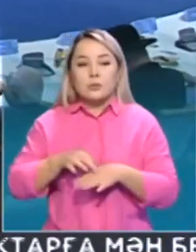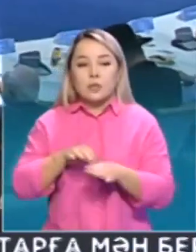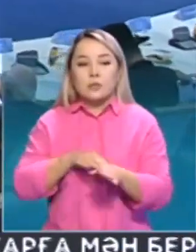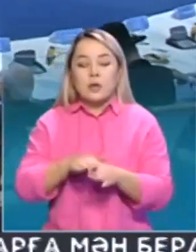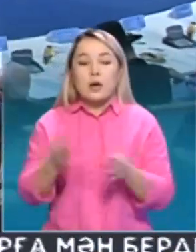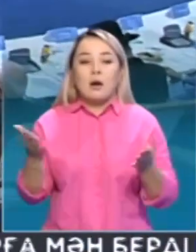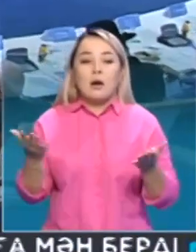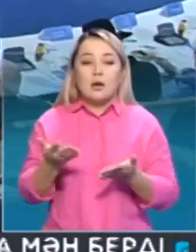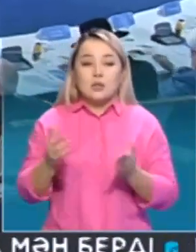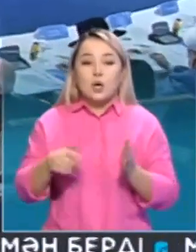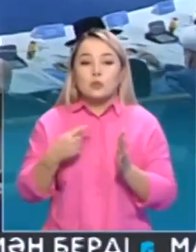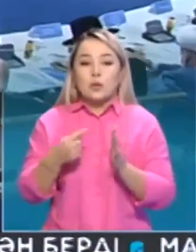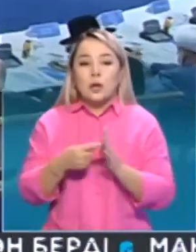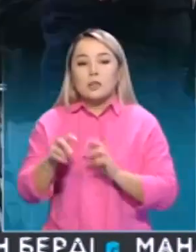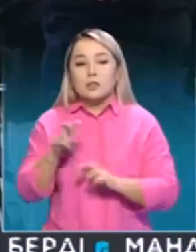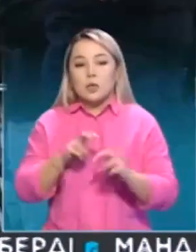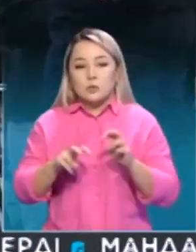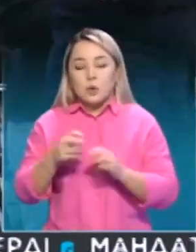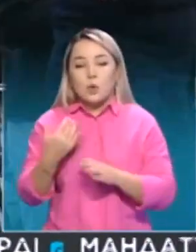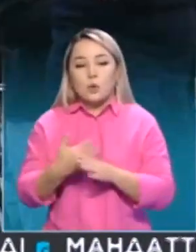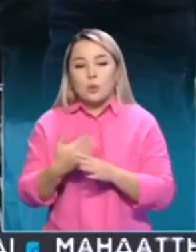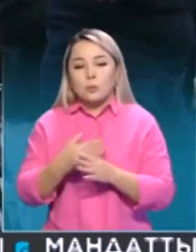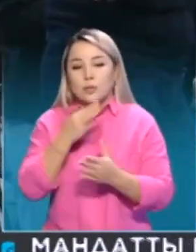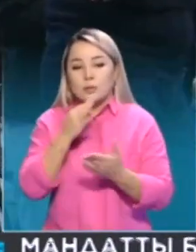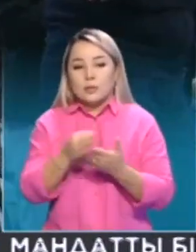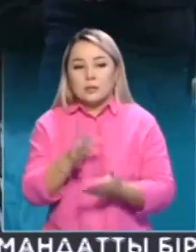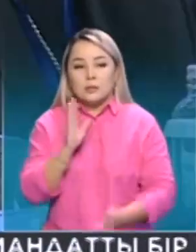деген сұраққа жауап іздеуге